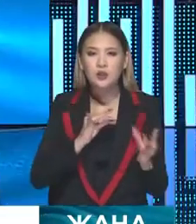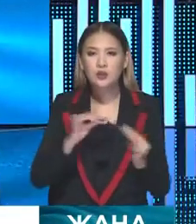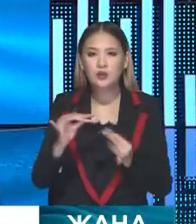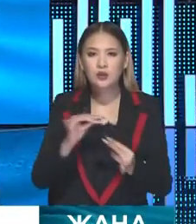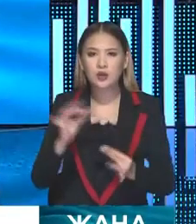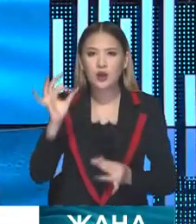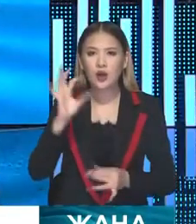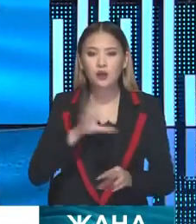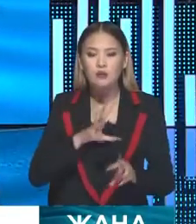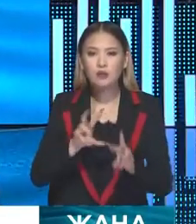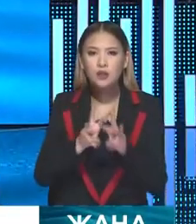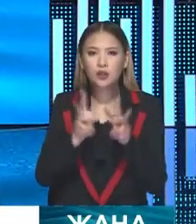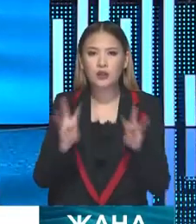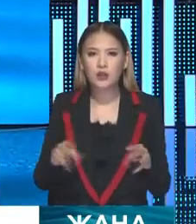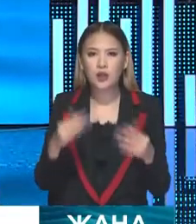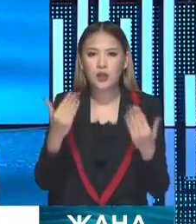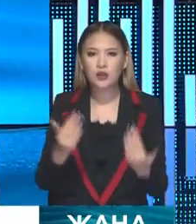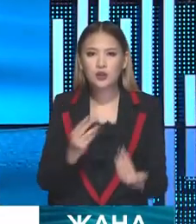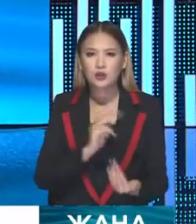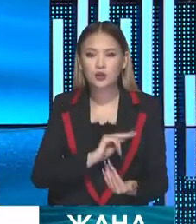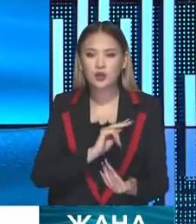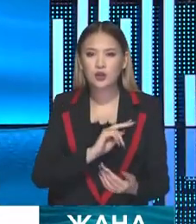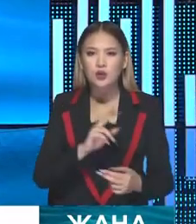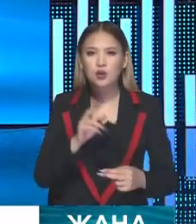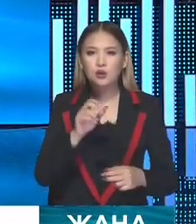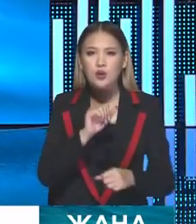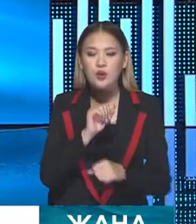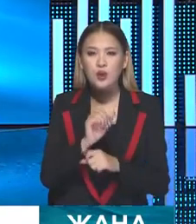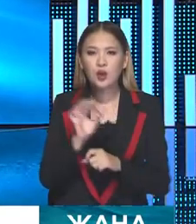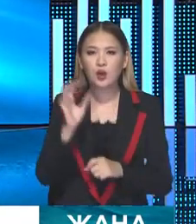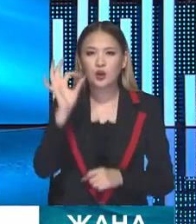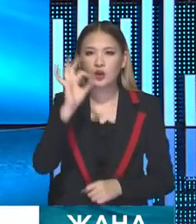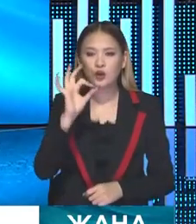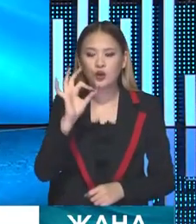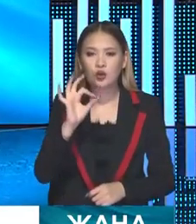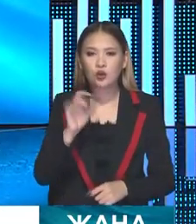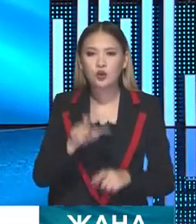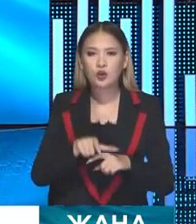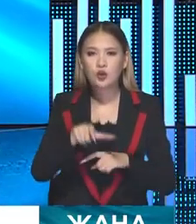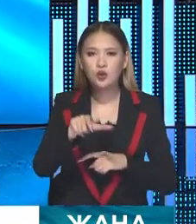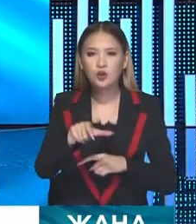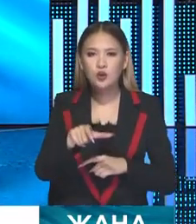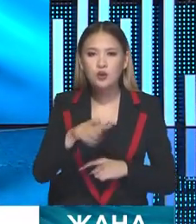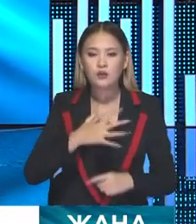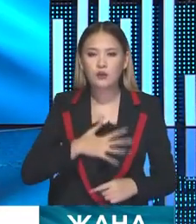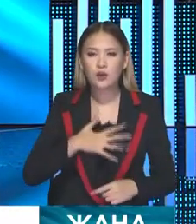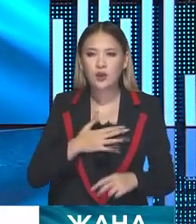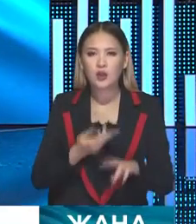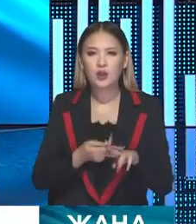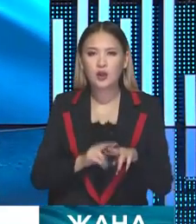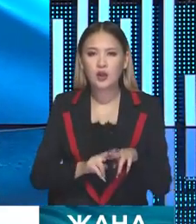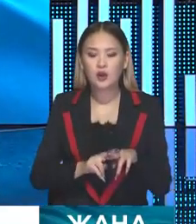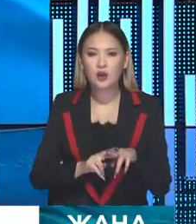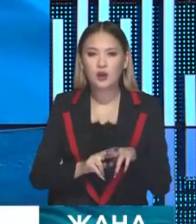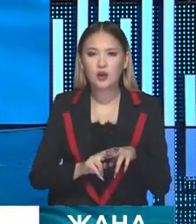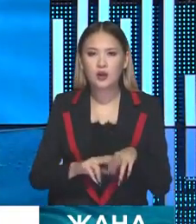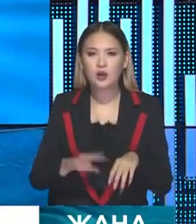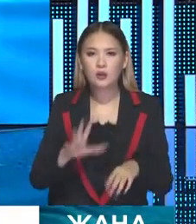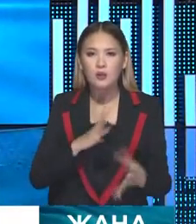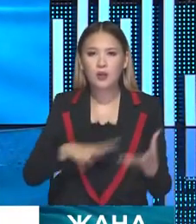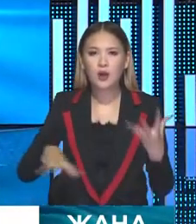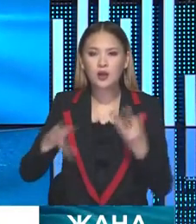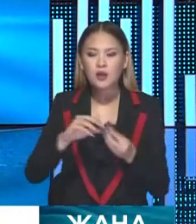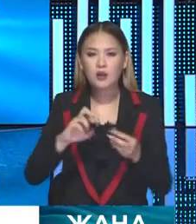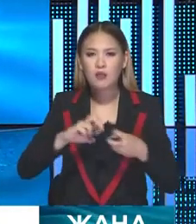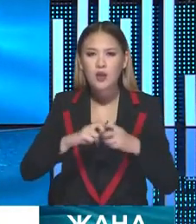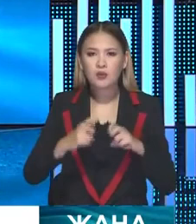біздің министрлікте қазіргі уақытта жұмыс тобы құрылды. Бұл жерде жолдың сапасы, жаңа жолдың айтып отқан бірінші кезекте бұл жерде біз барлық проблеманы қарап